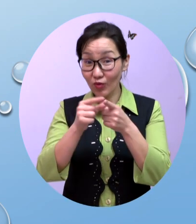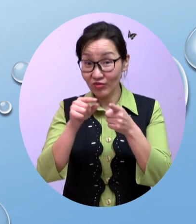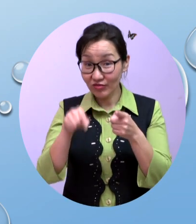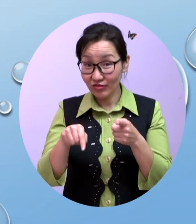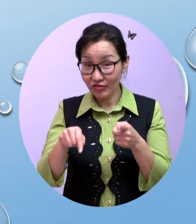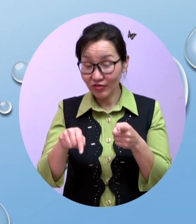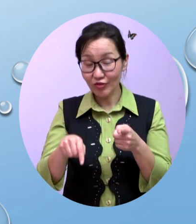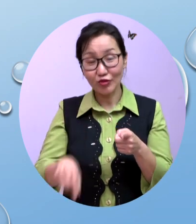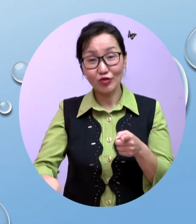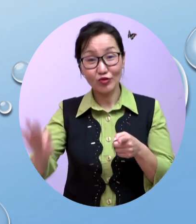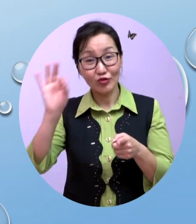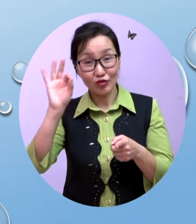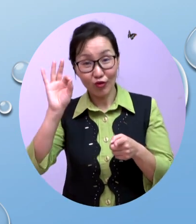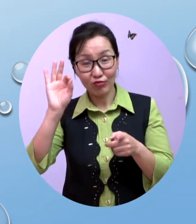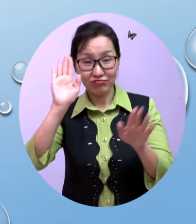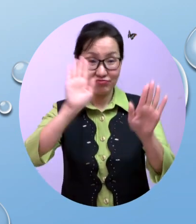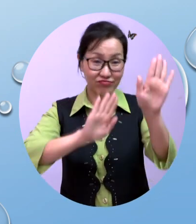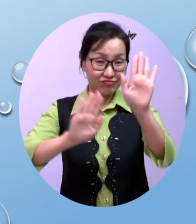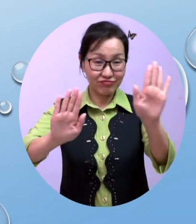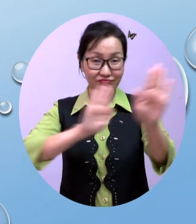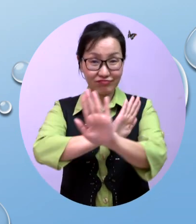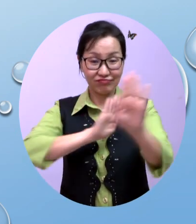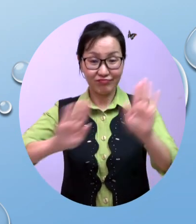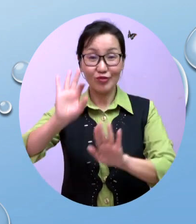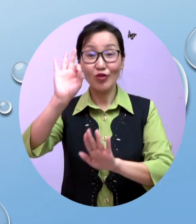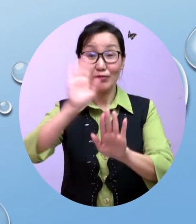Үгнүүдээ зөв байрлалд оруулцгаая.